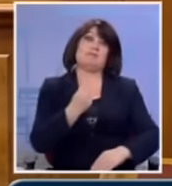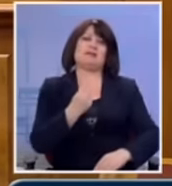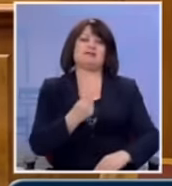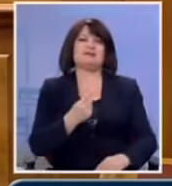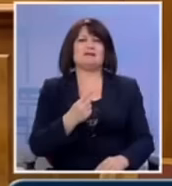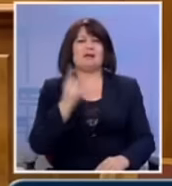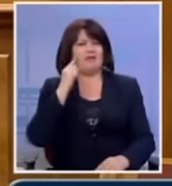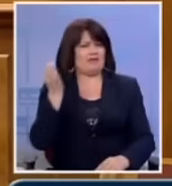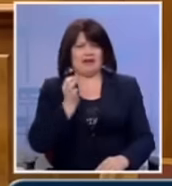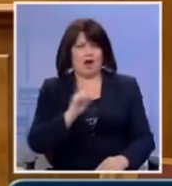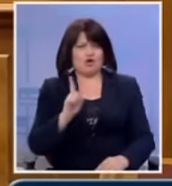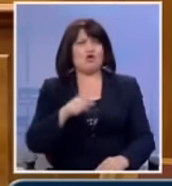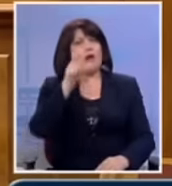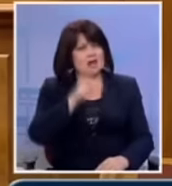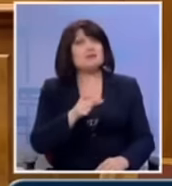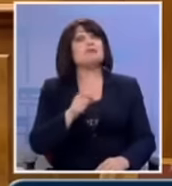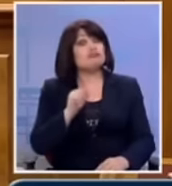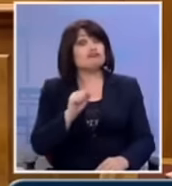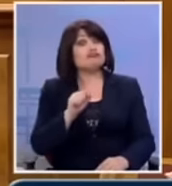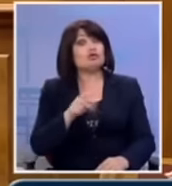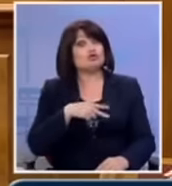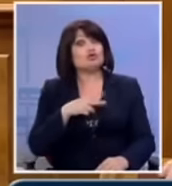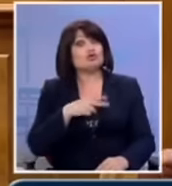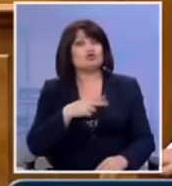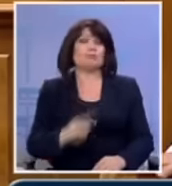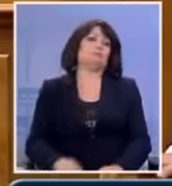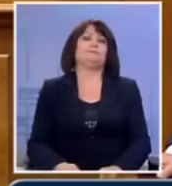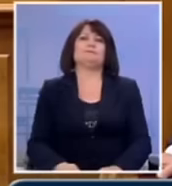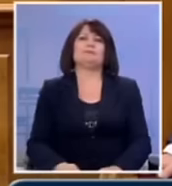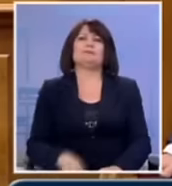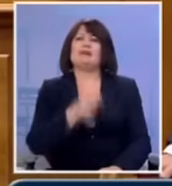Παράλογο, αλλά το υπερασπιστήκατε. Και έχετε δίκιο να